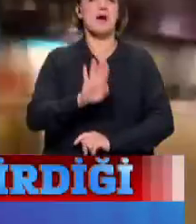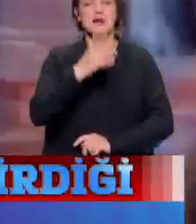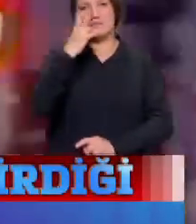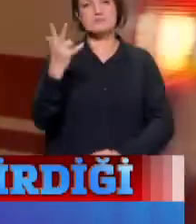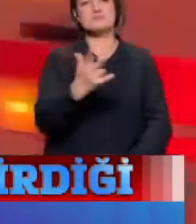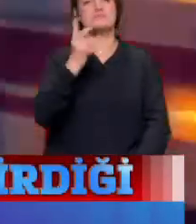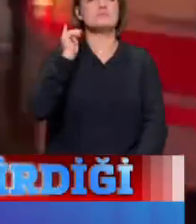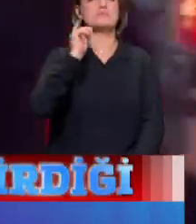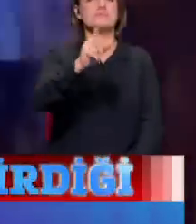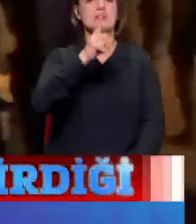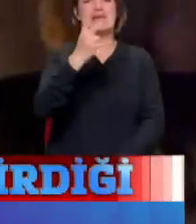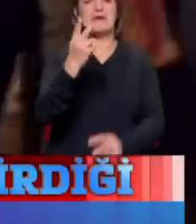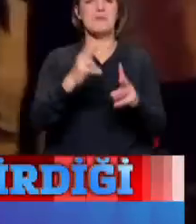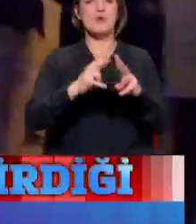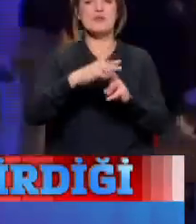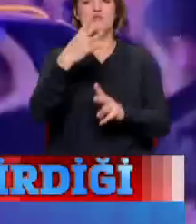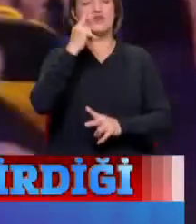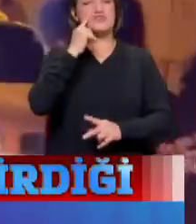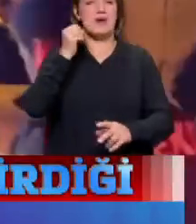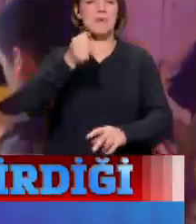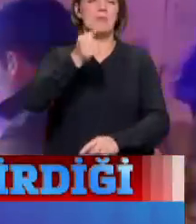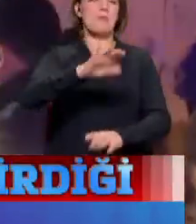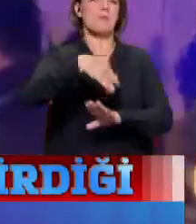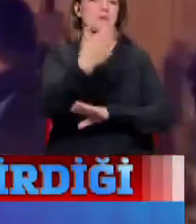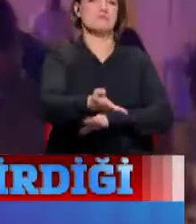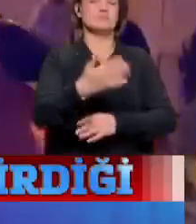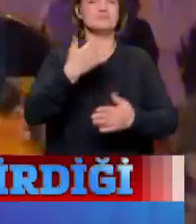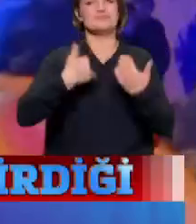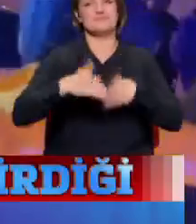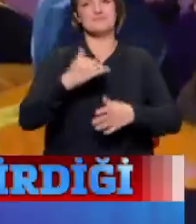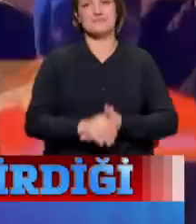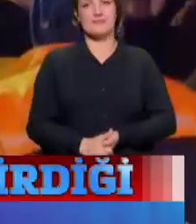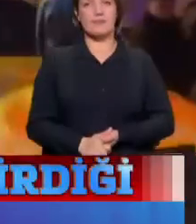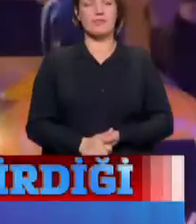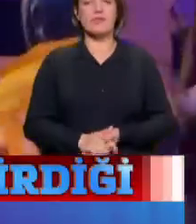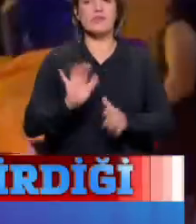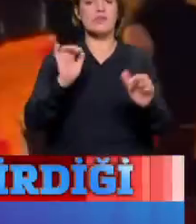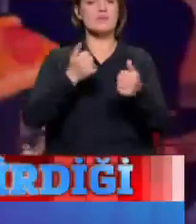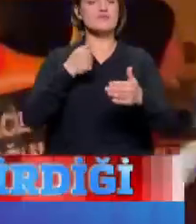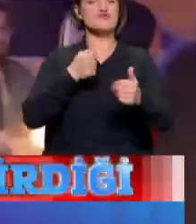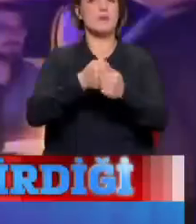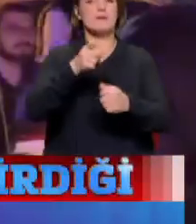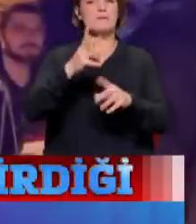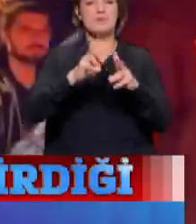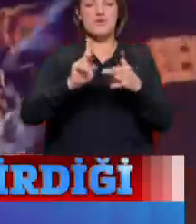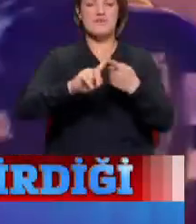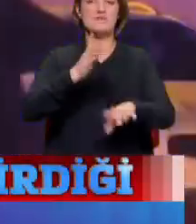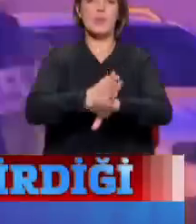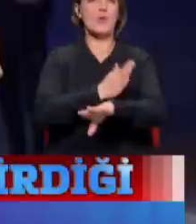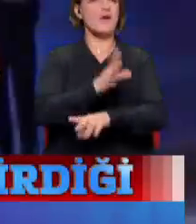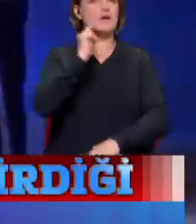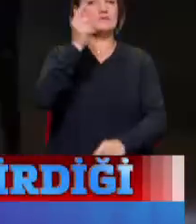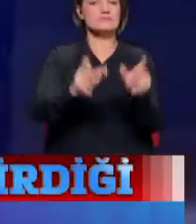bastı Kaçarken ikisi polis 4 kişiye çarptı aracın çarptığı polis ve vatandaşlar